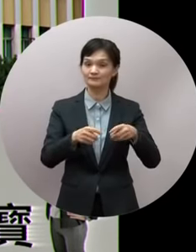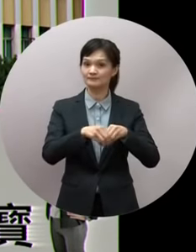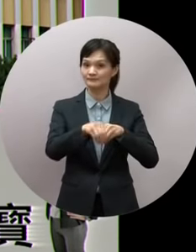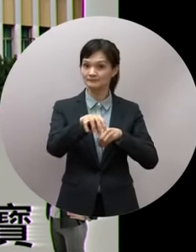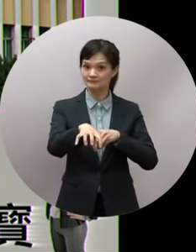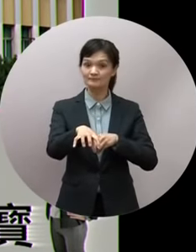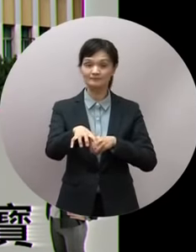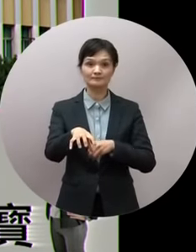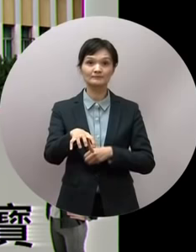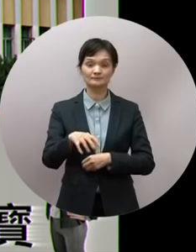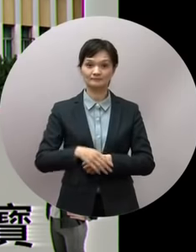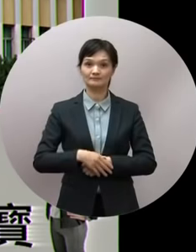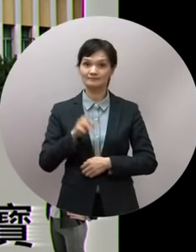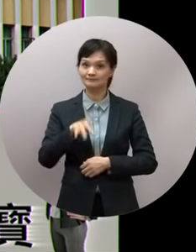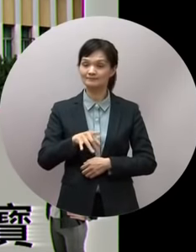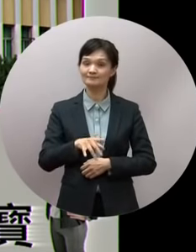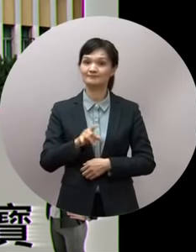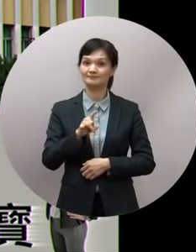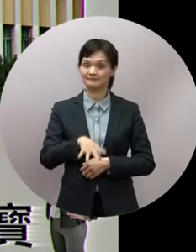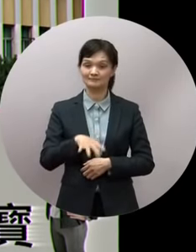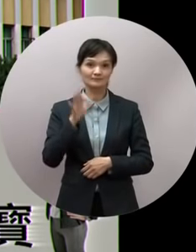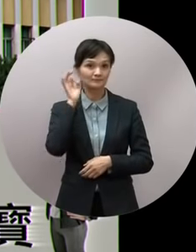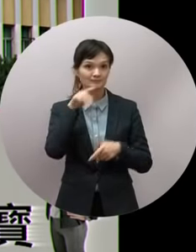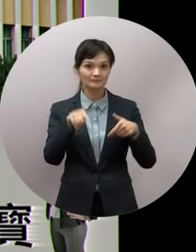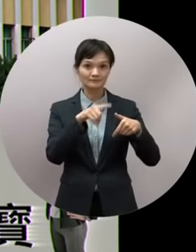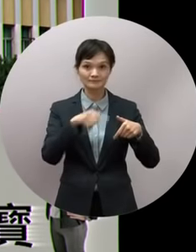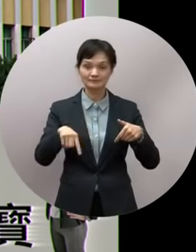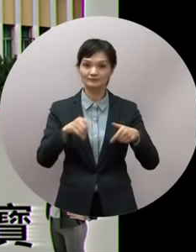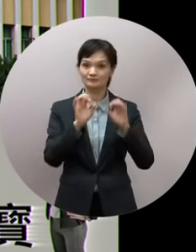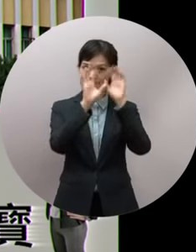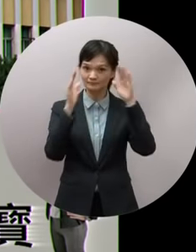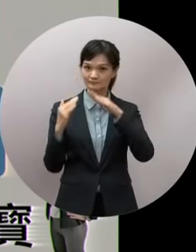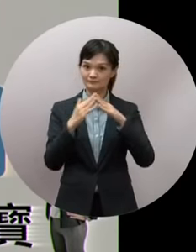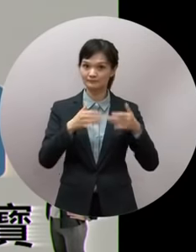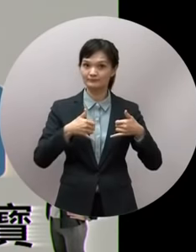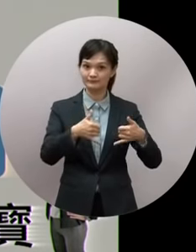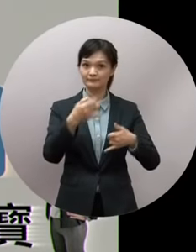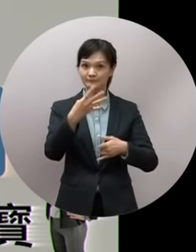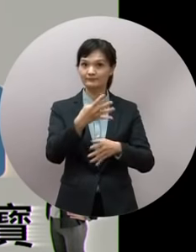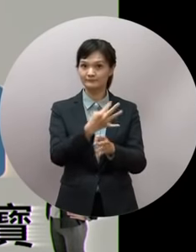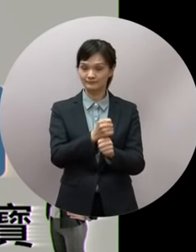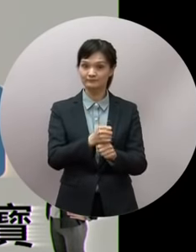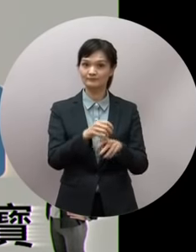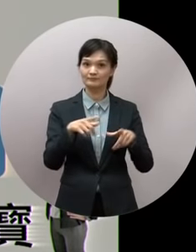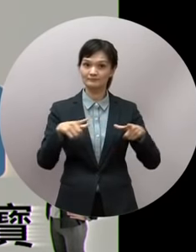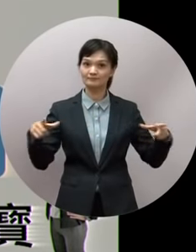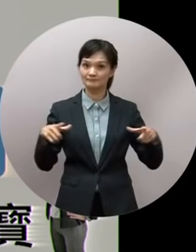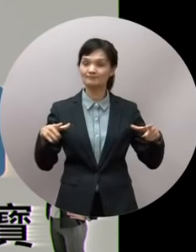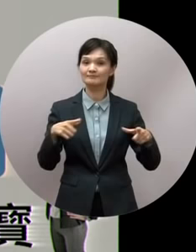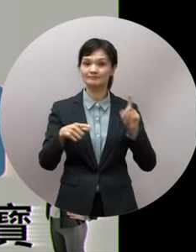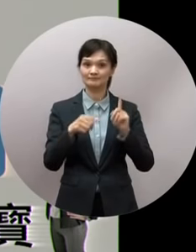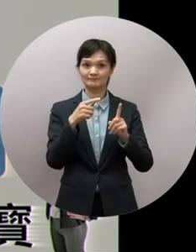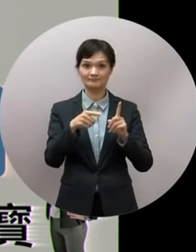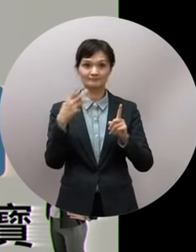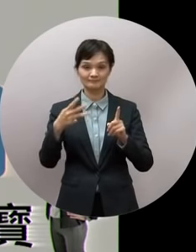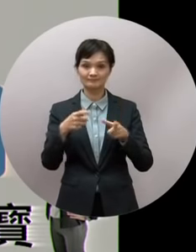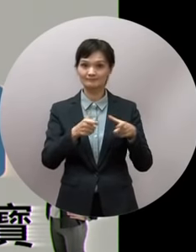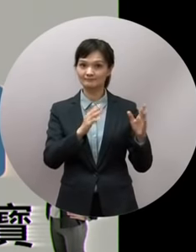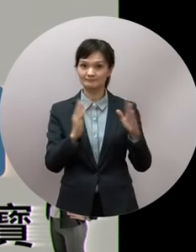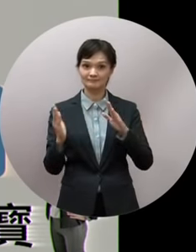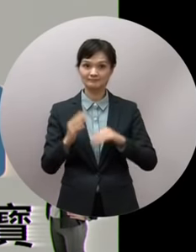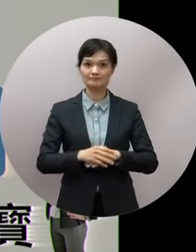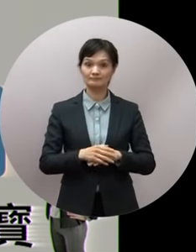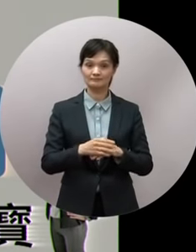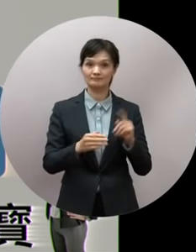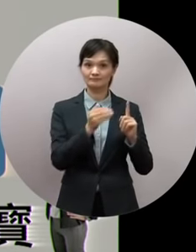鹿港镇的光复路四号，占地大概有7.3公顷。那1966年的时候，奉行政院的核